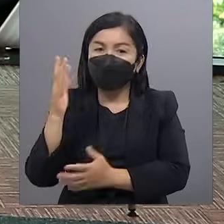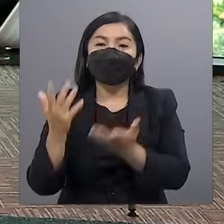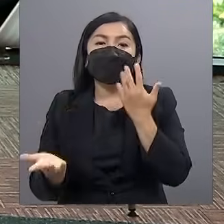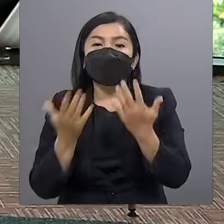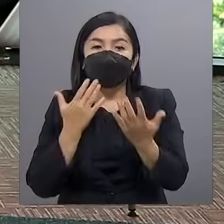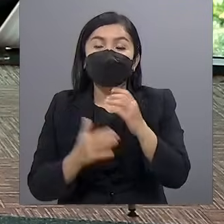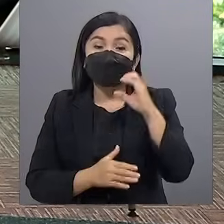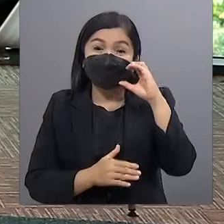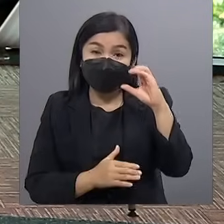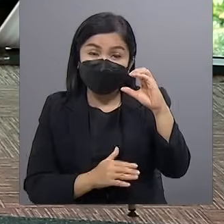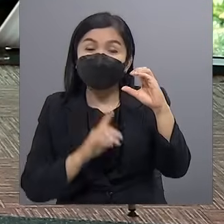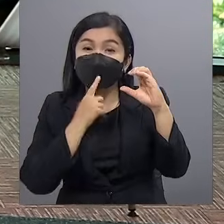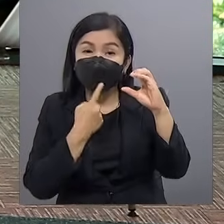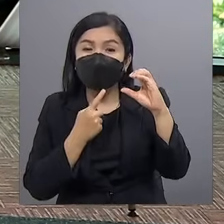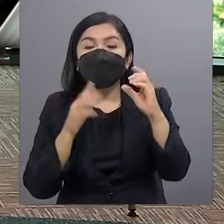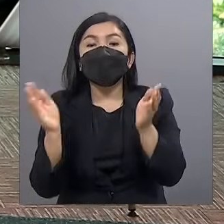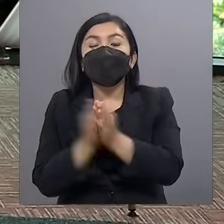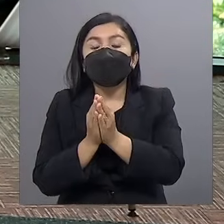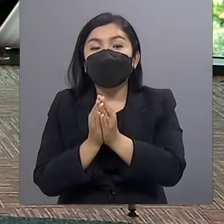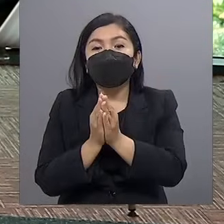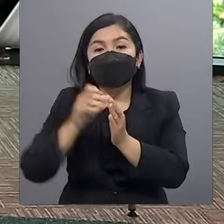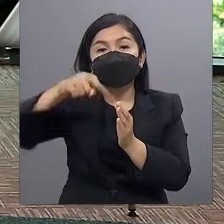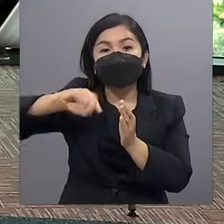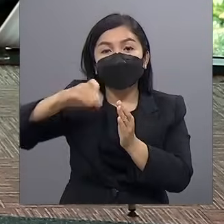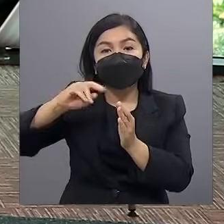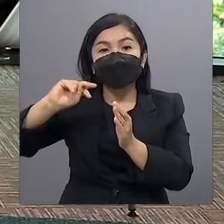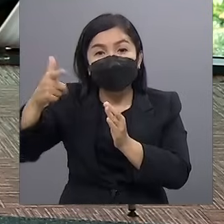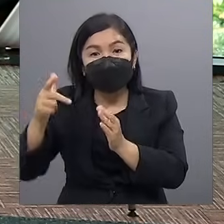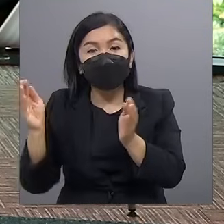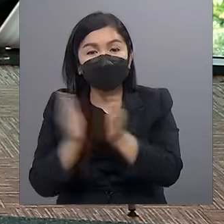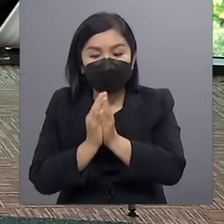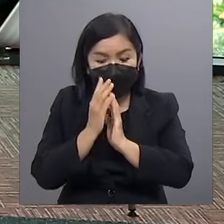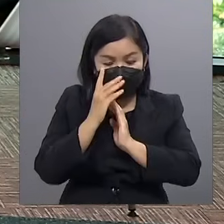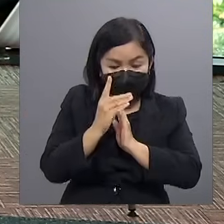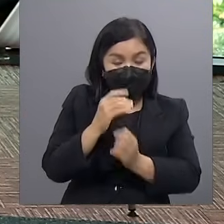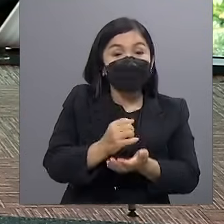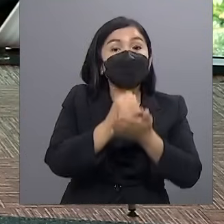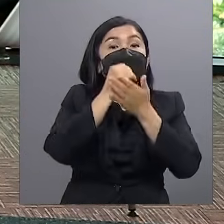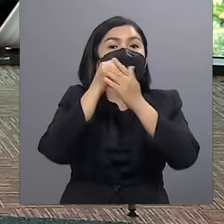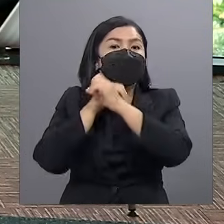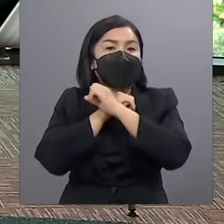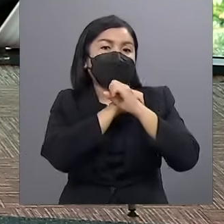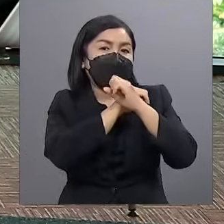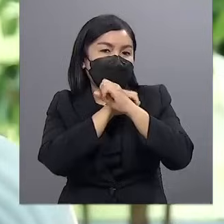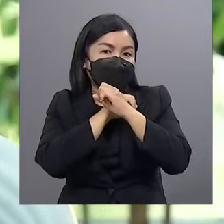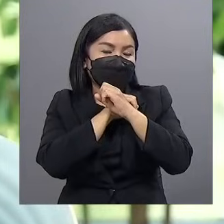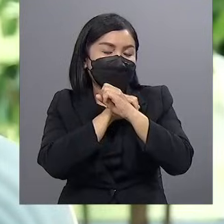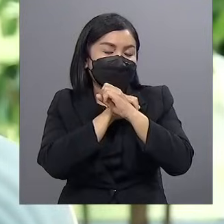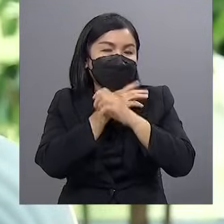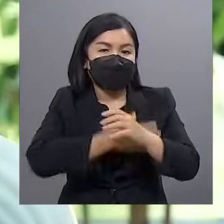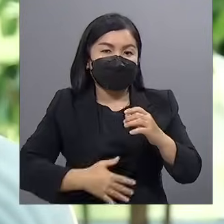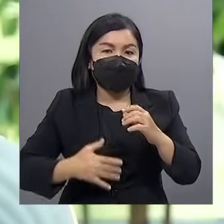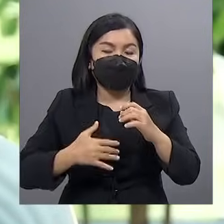กูจะพูดกับซิงค์อ่าถ้ามีดี 3ด้วยมันก็จะช่วยเรื่องภูมิคุ้มกันนะอันเนี้ยพรุ่งนี้จะถือว่าเป็นวิตามินที่จับคู่กันถูก